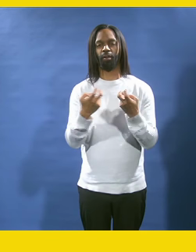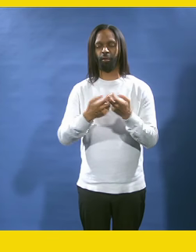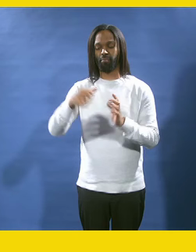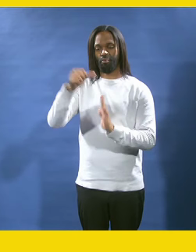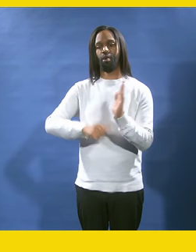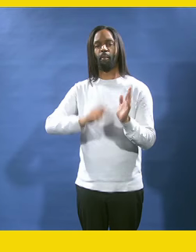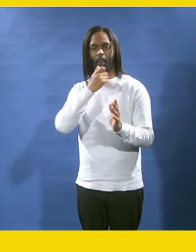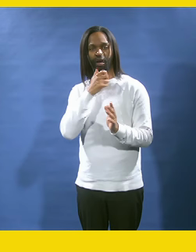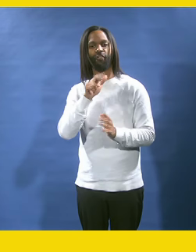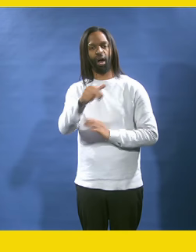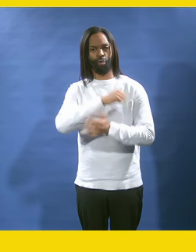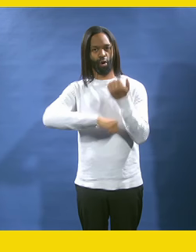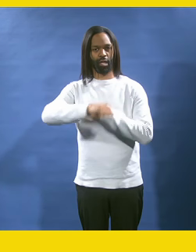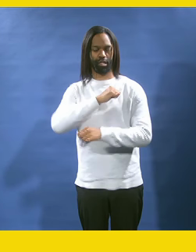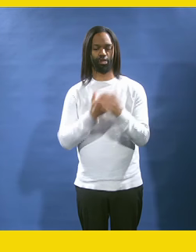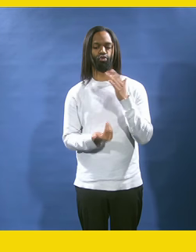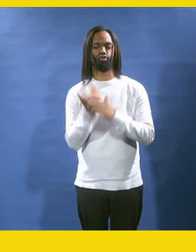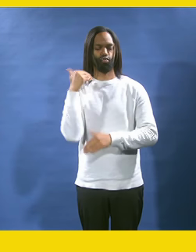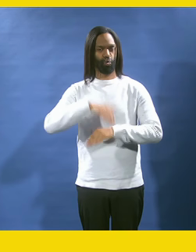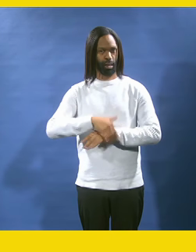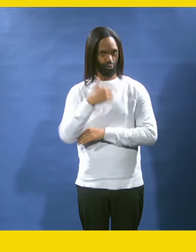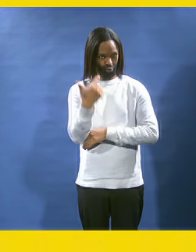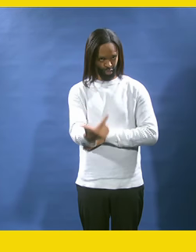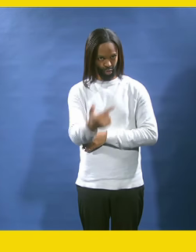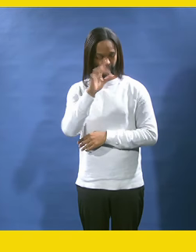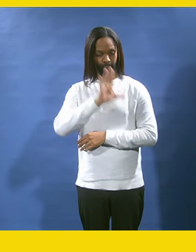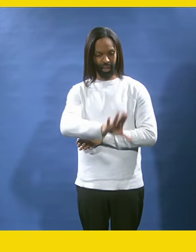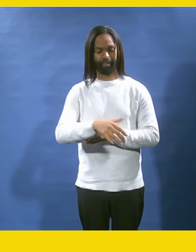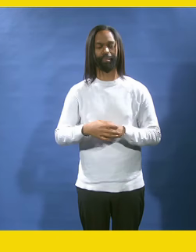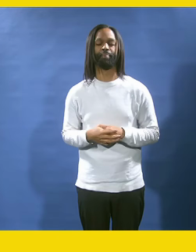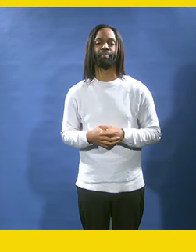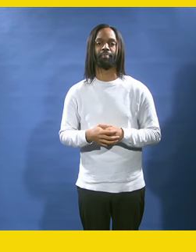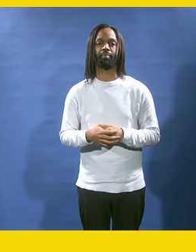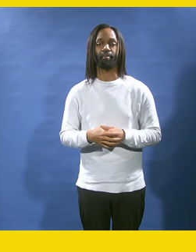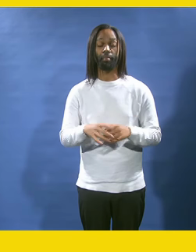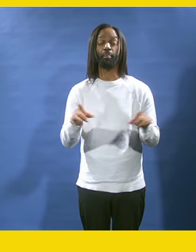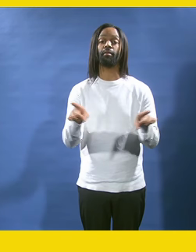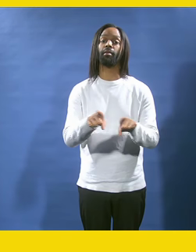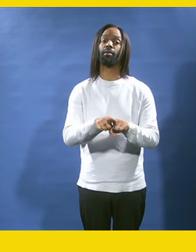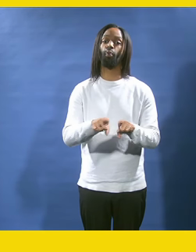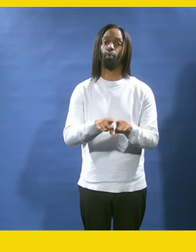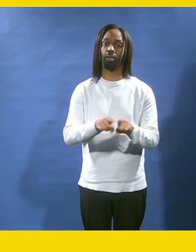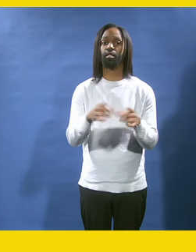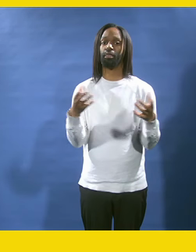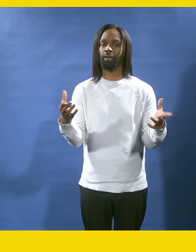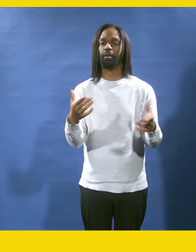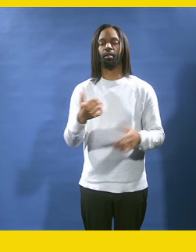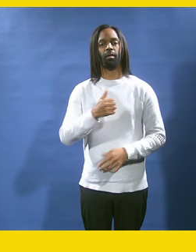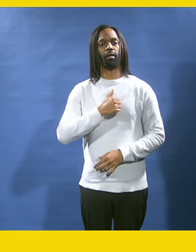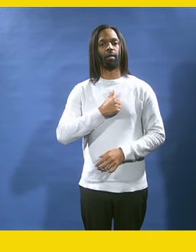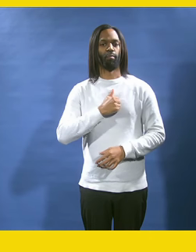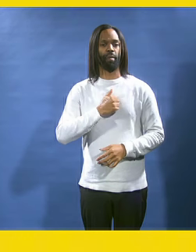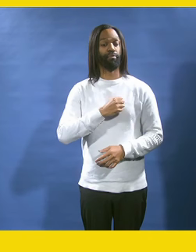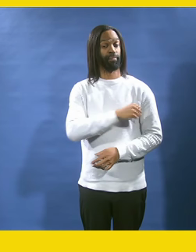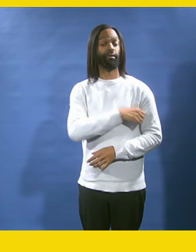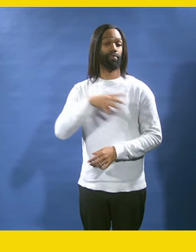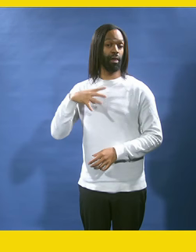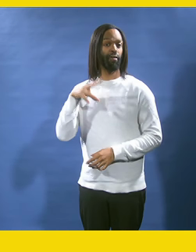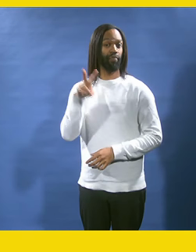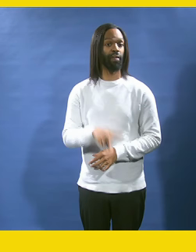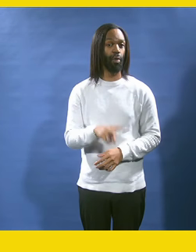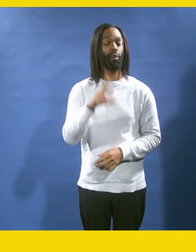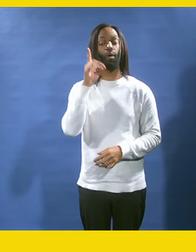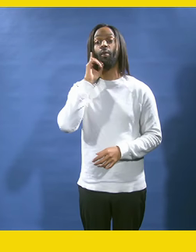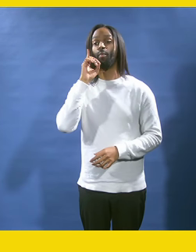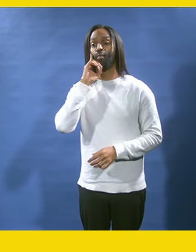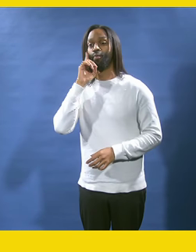à ces questions. Enfin, nous avons également organisé quelque chose dont je suis particulièrement fière, puisque nous allons toucher